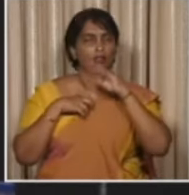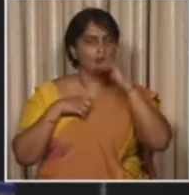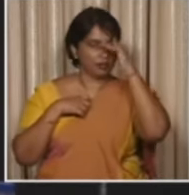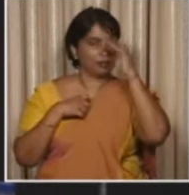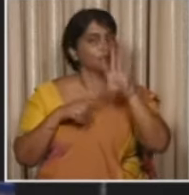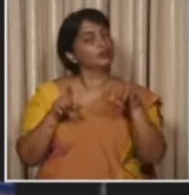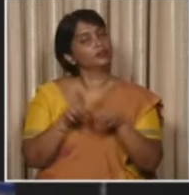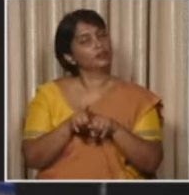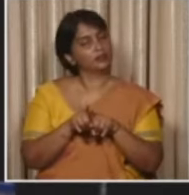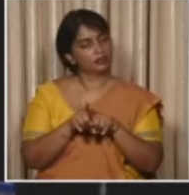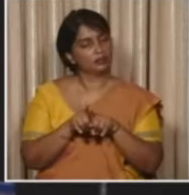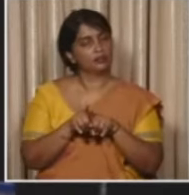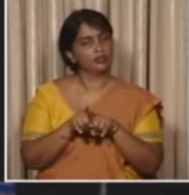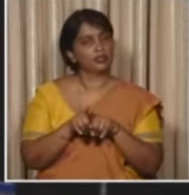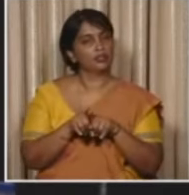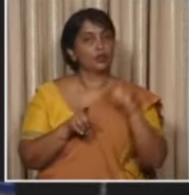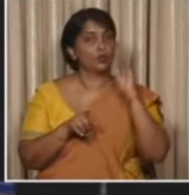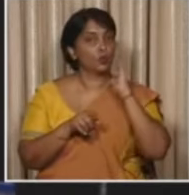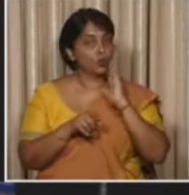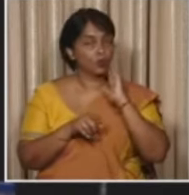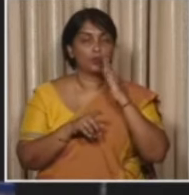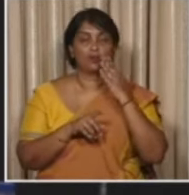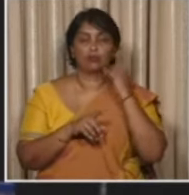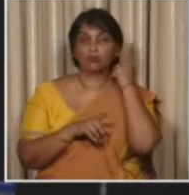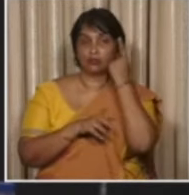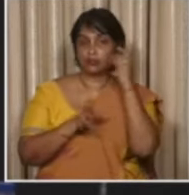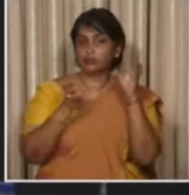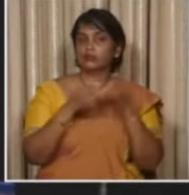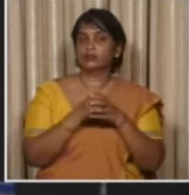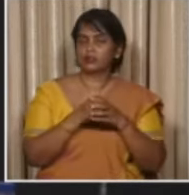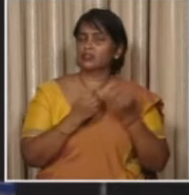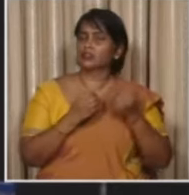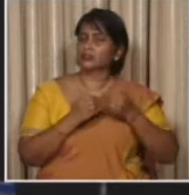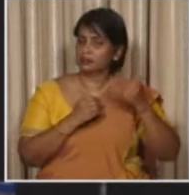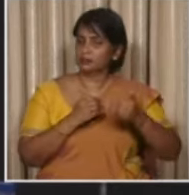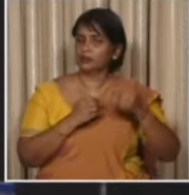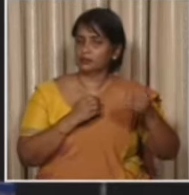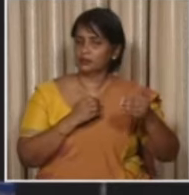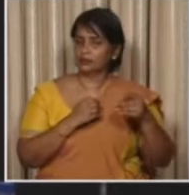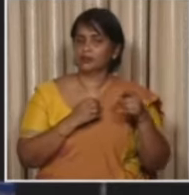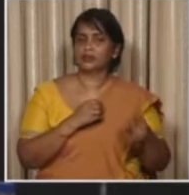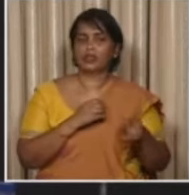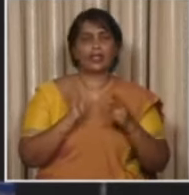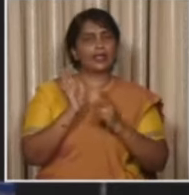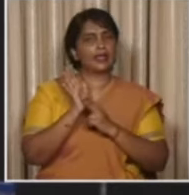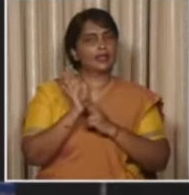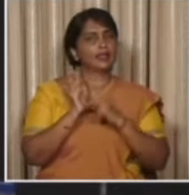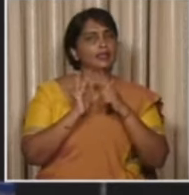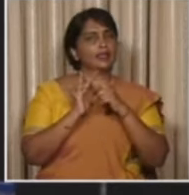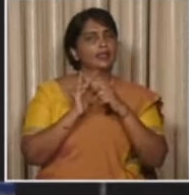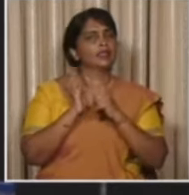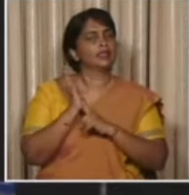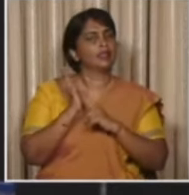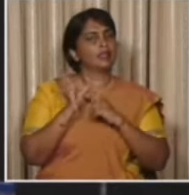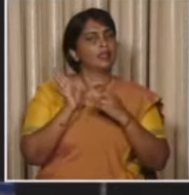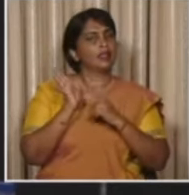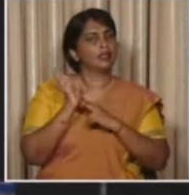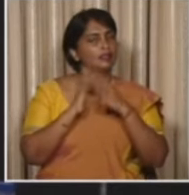වගේම විදේශ බුද්ධ්‍යංශයක් දිගින් දිගටම නිලන්ත ජයවර්ධනට දැනුම්